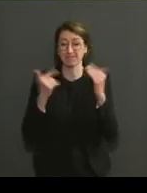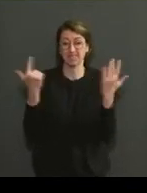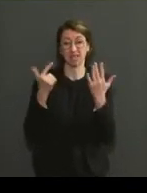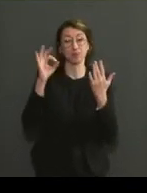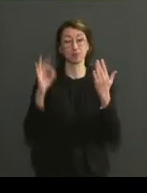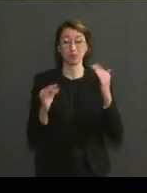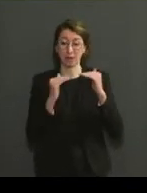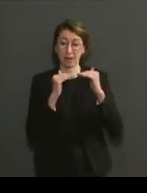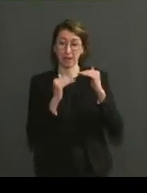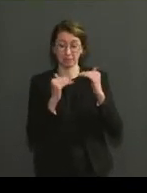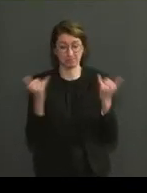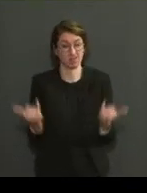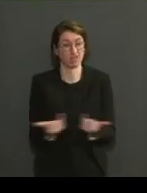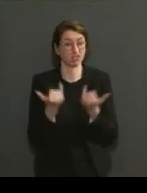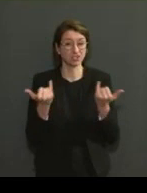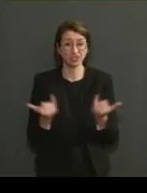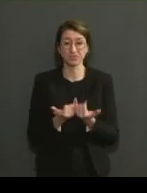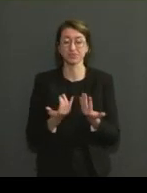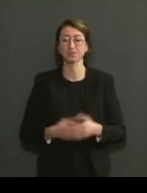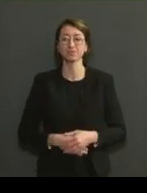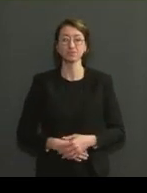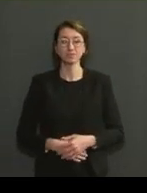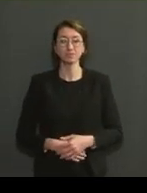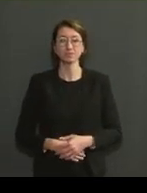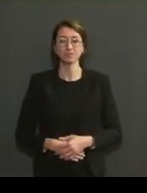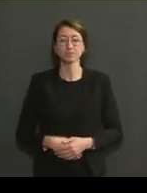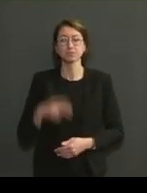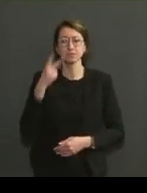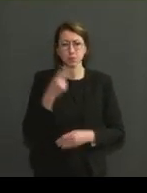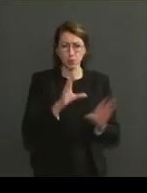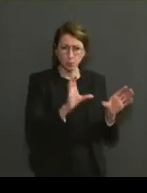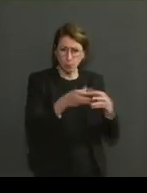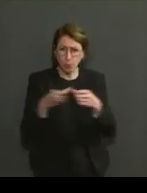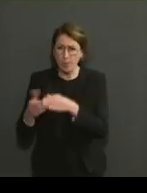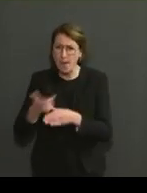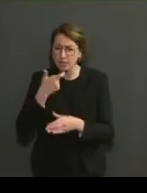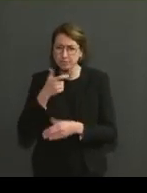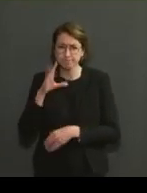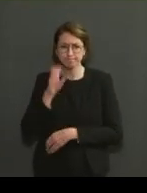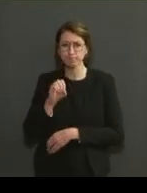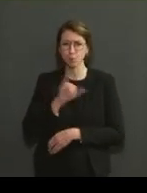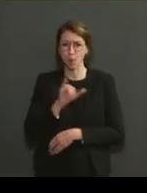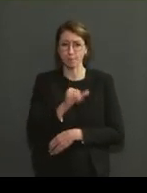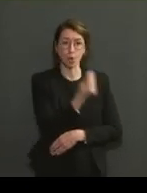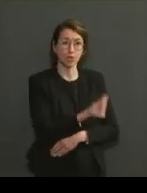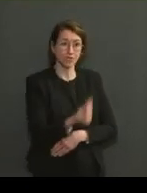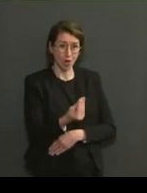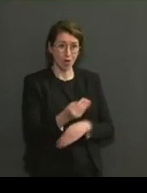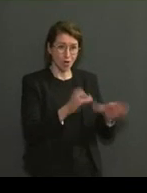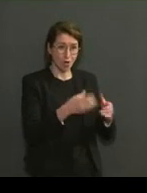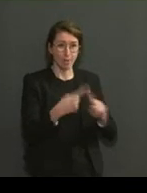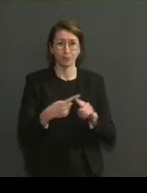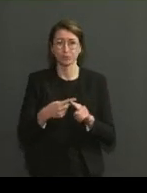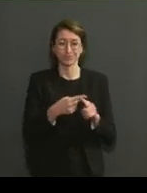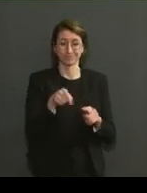Au niveau des tranches d'âge, on constate que les enfants de 0 à 9 ans et les adolescents de 10 à 19